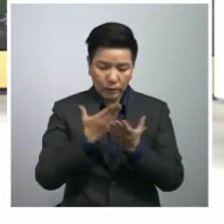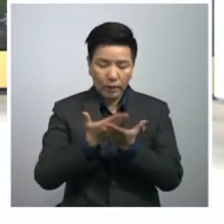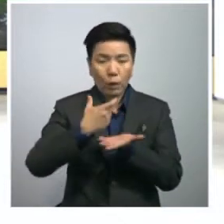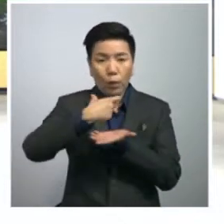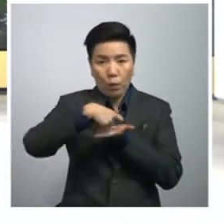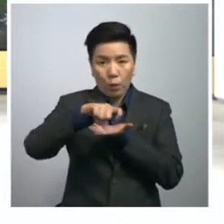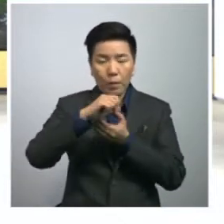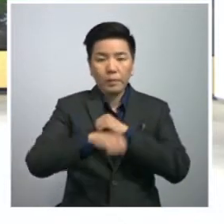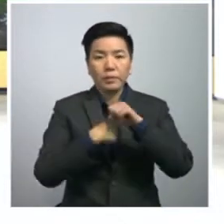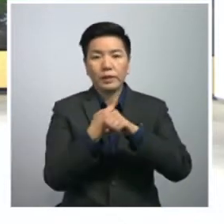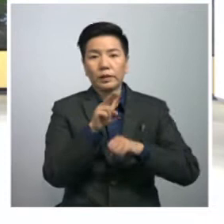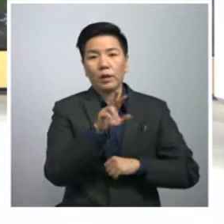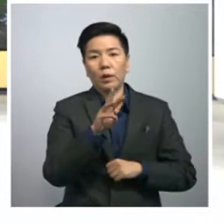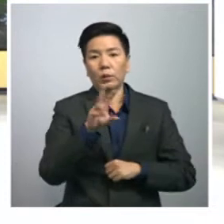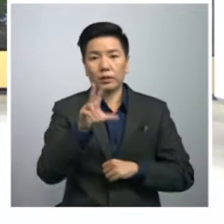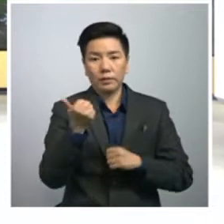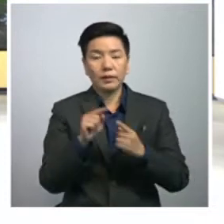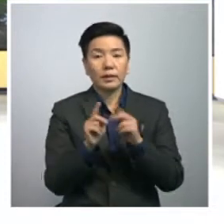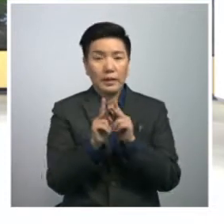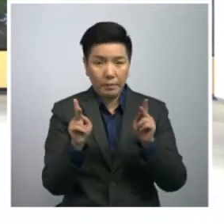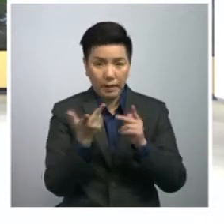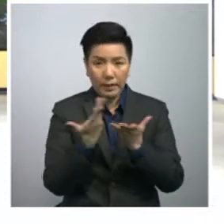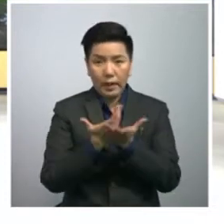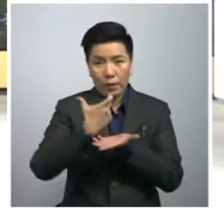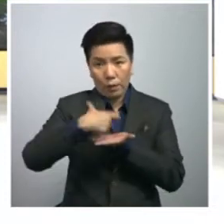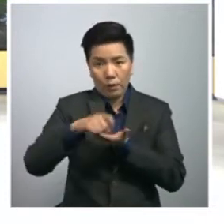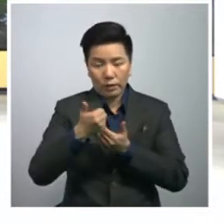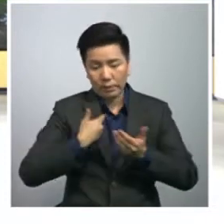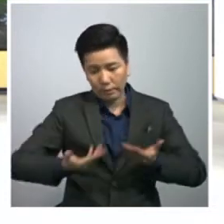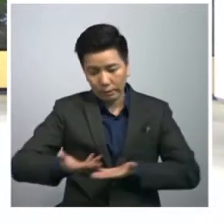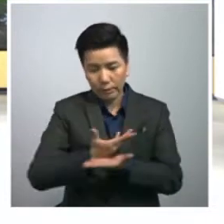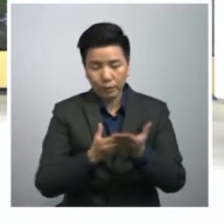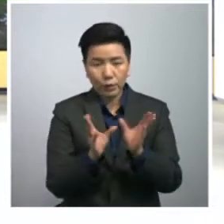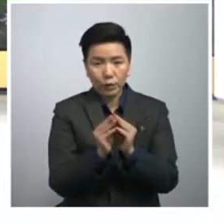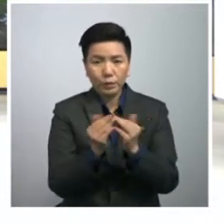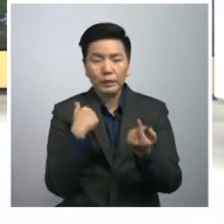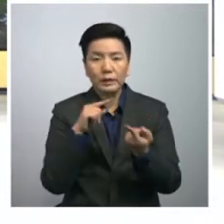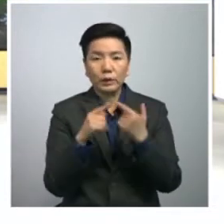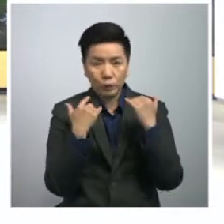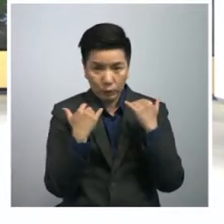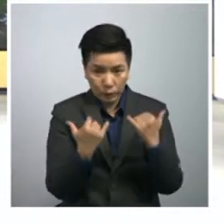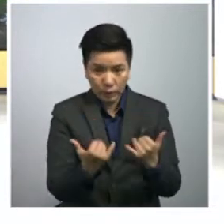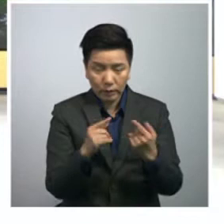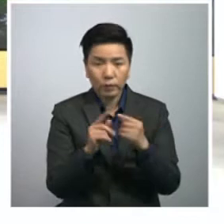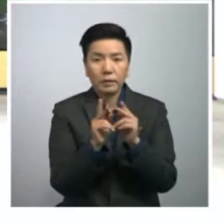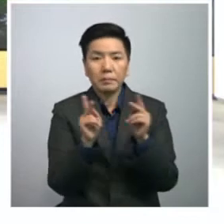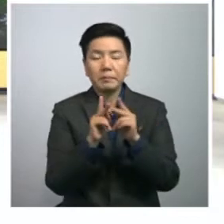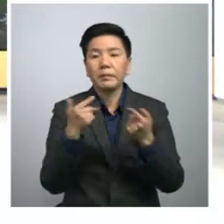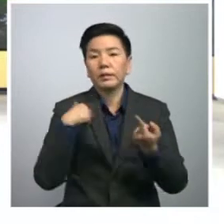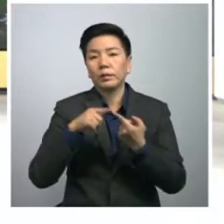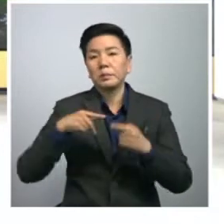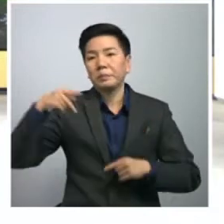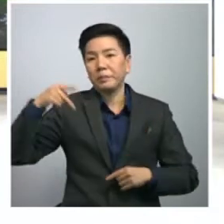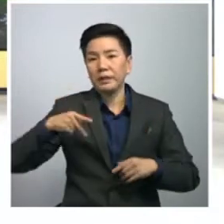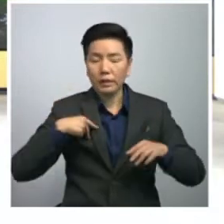ณปี63และหลังจากนั้นครับกรรมการวิสามัญโอนงบประมาณก็พิจารณาประชุมกันล่าสุดนะครับในส่วนของกรรมการวิสามัญพิจาร